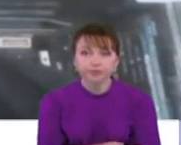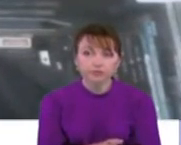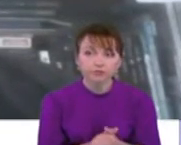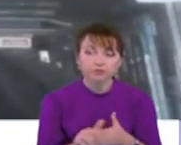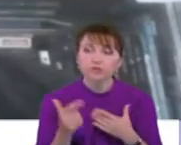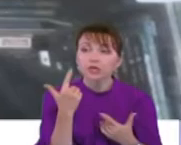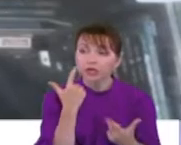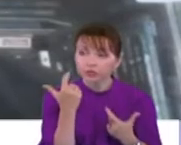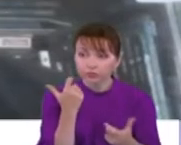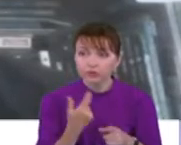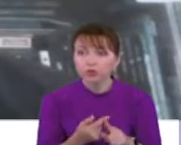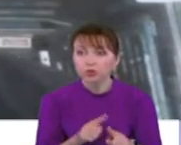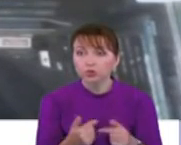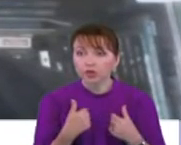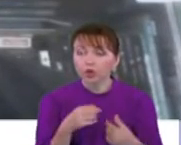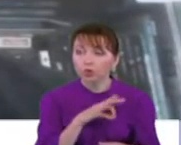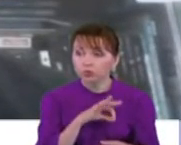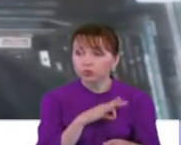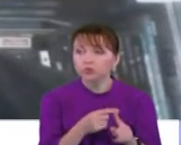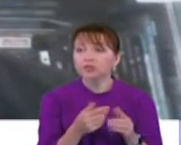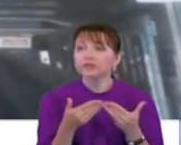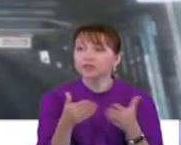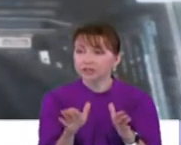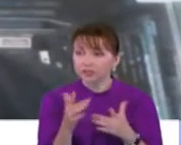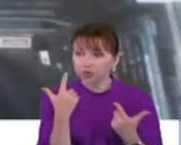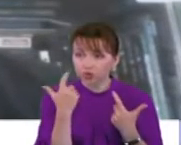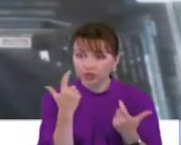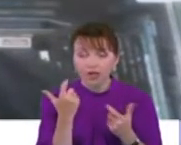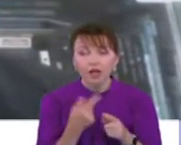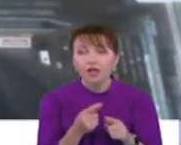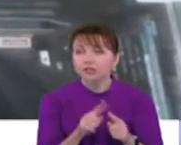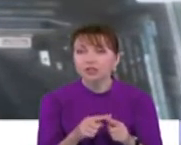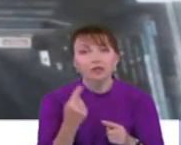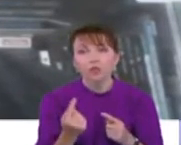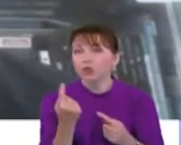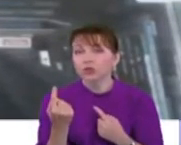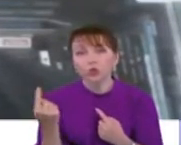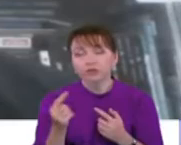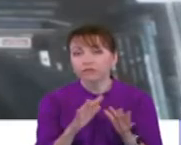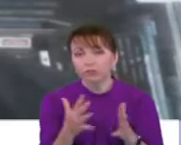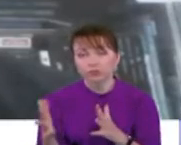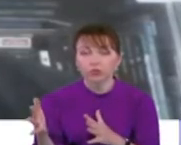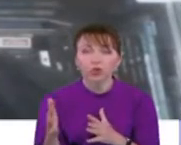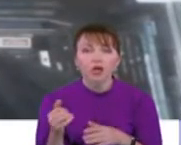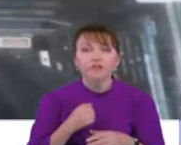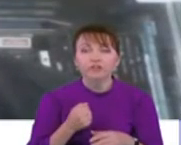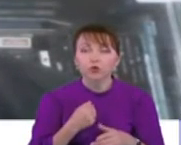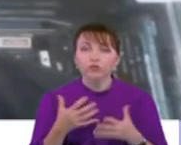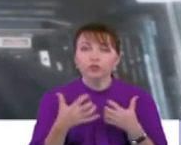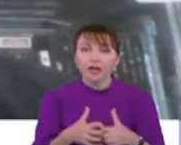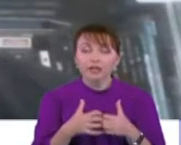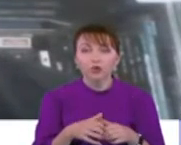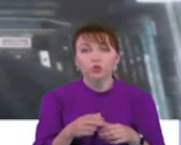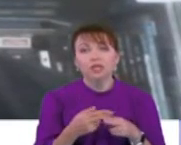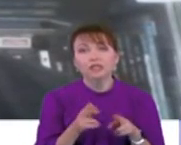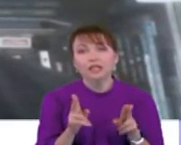якою користуюся, це відкриті джерела. Це не поодинокі випадки. Військову техніку на залізниці в